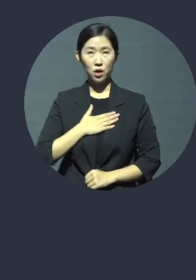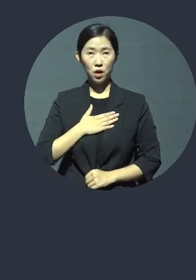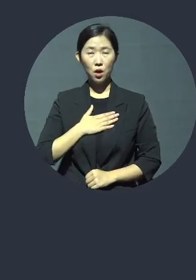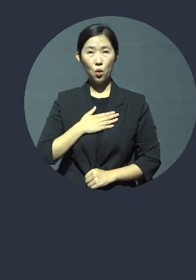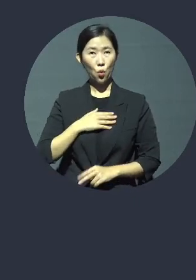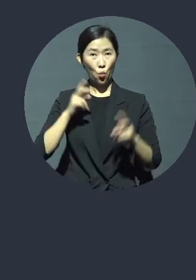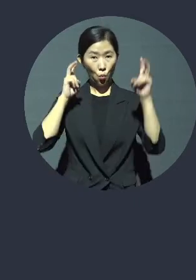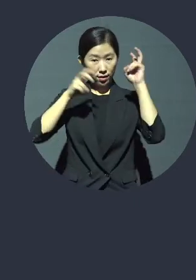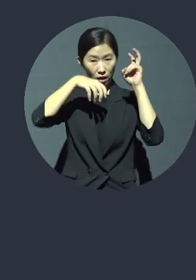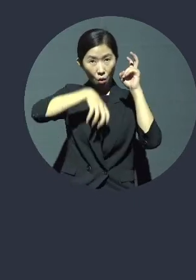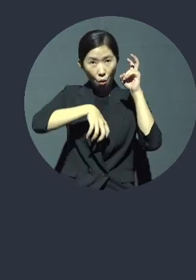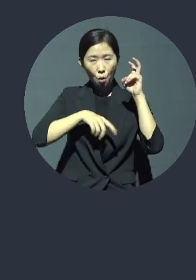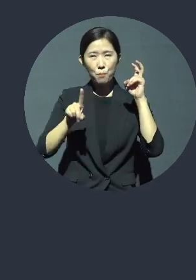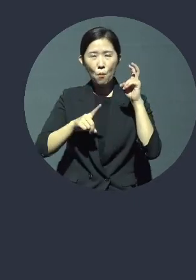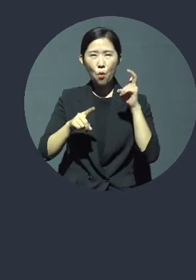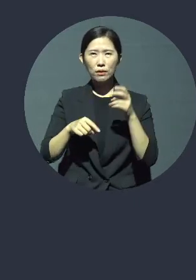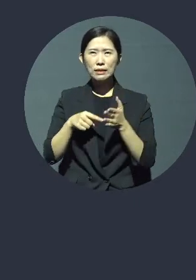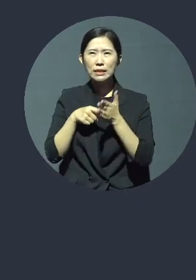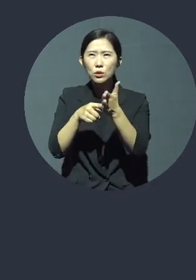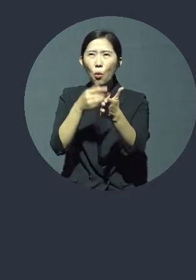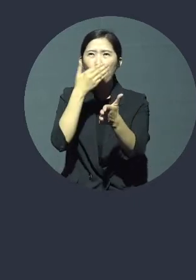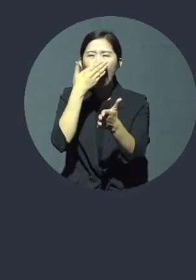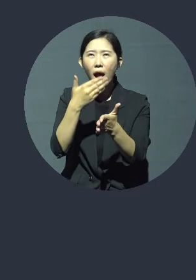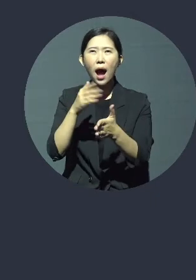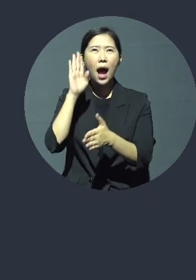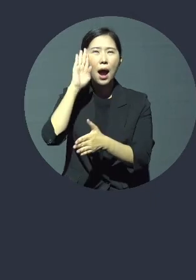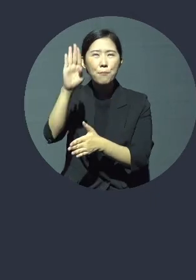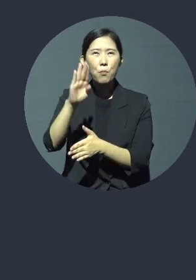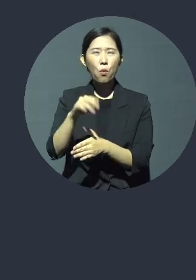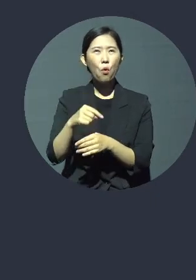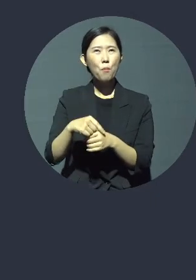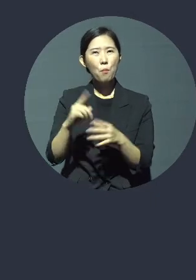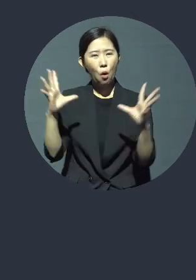지속 가능한 디자인에 대해서 고민을 하고 있습니다.